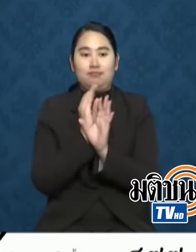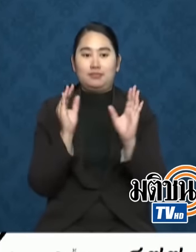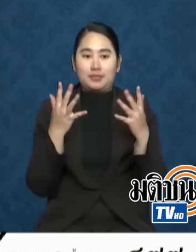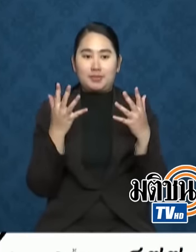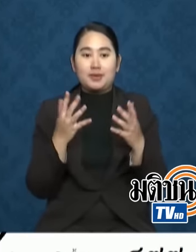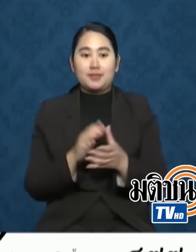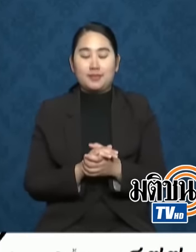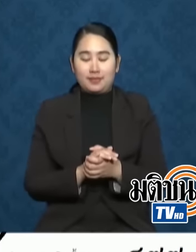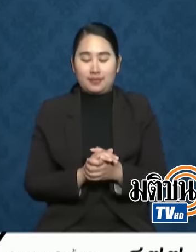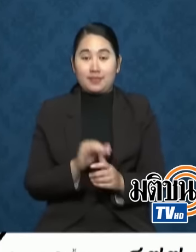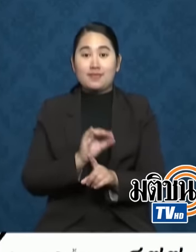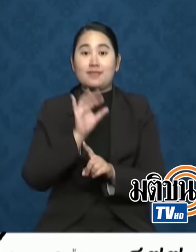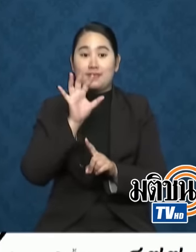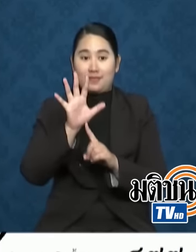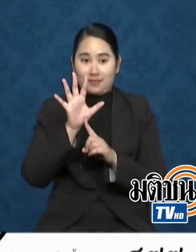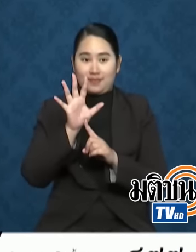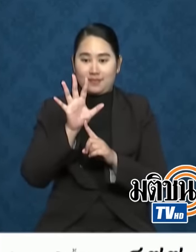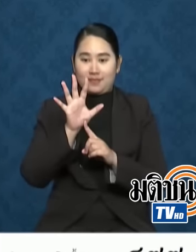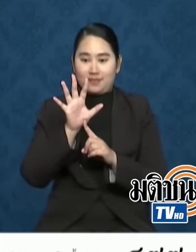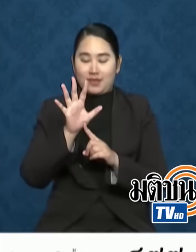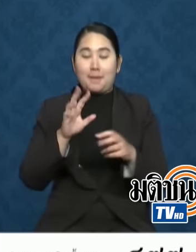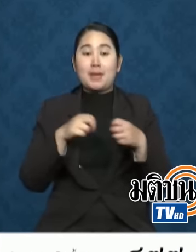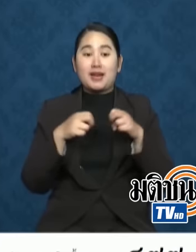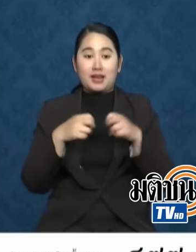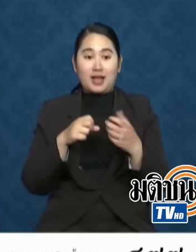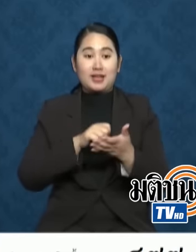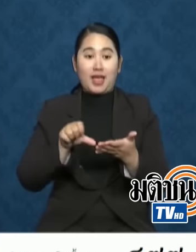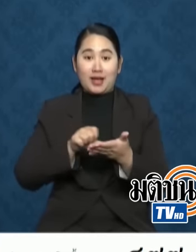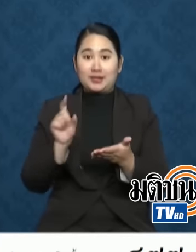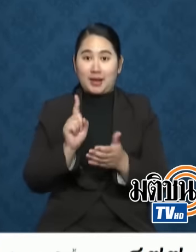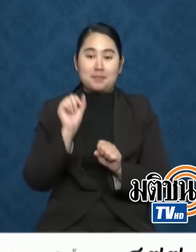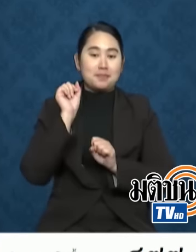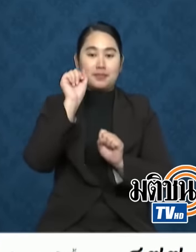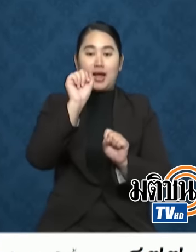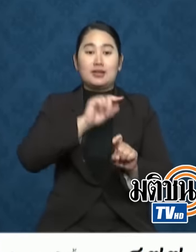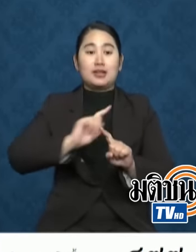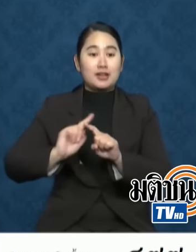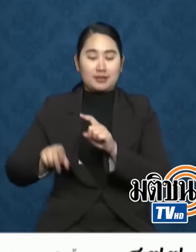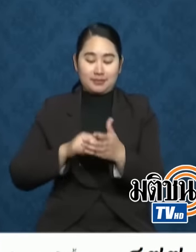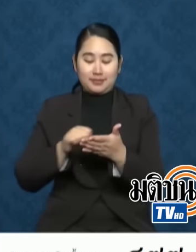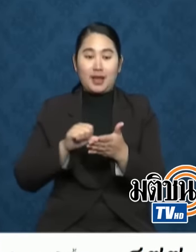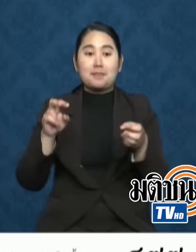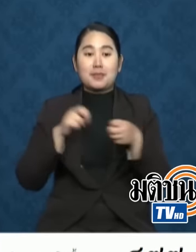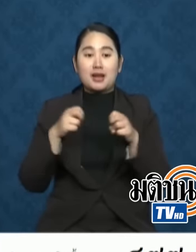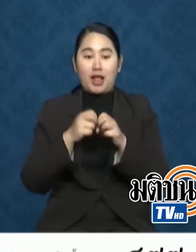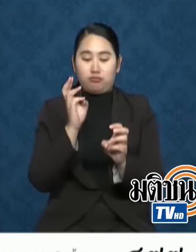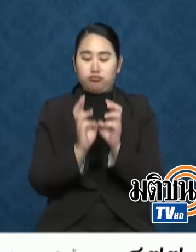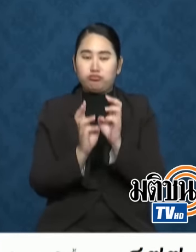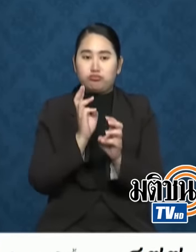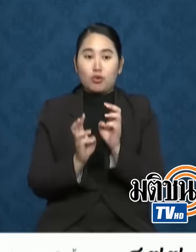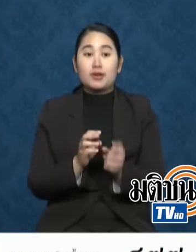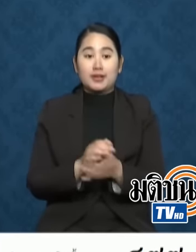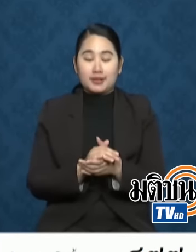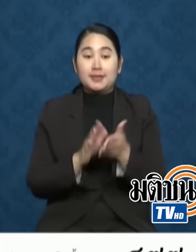ที่5ครับอันนี้จะเป็นแอคชั่นมากกว่าบัดเจ็ตนั่นคือเรื่องของการแก้ไขประกาศต่างๆที่เกี่ยวข้องที่เป็นต้นตอของฝุ่นพิษและประเด็นที่